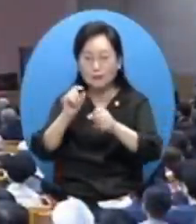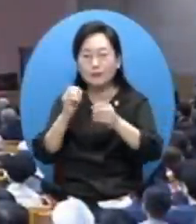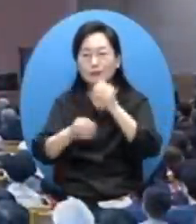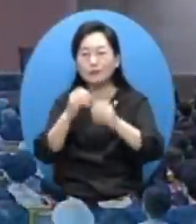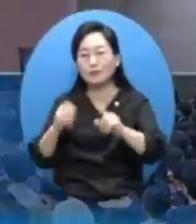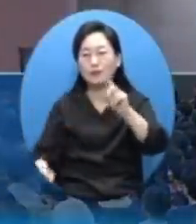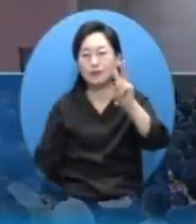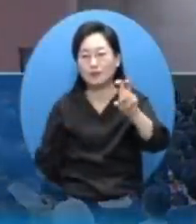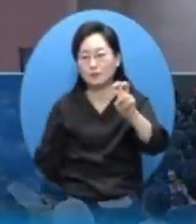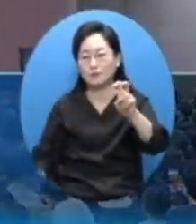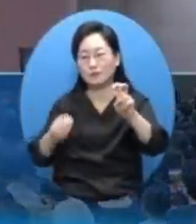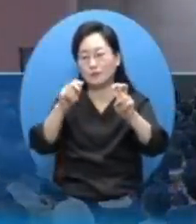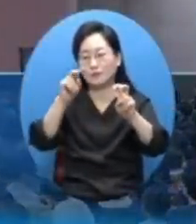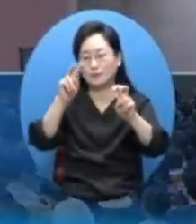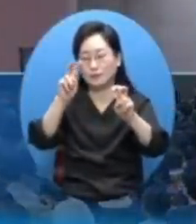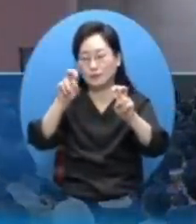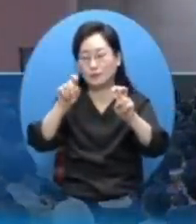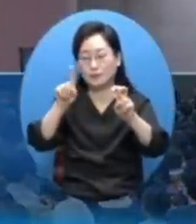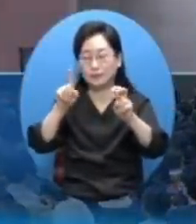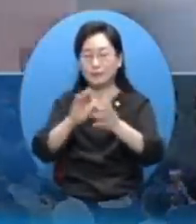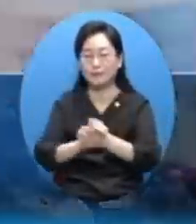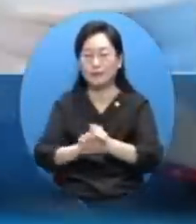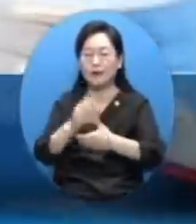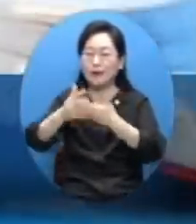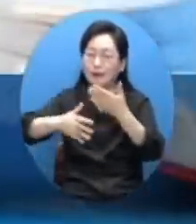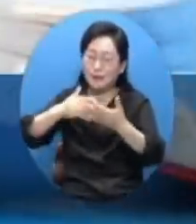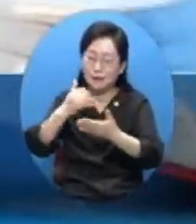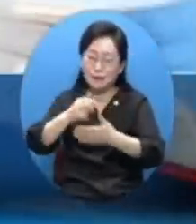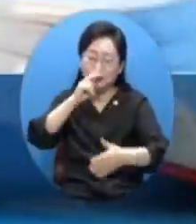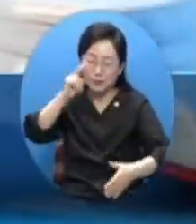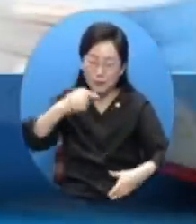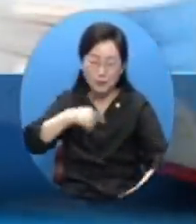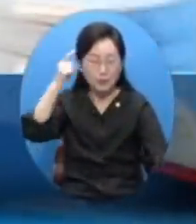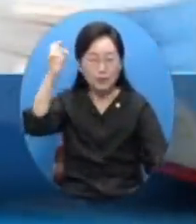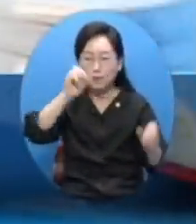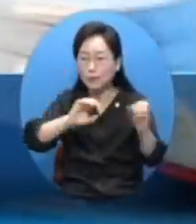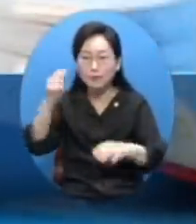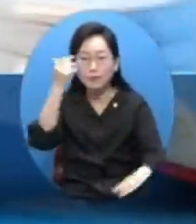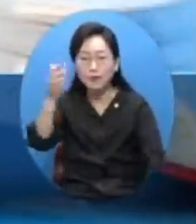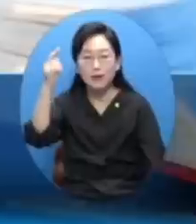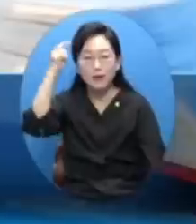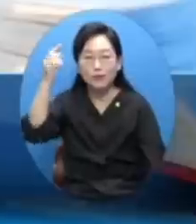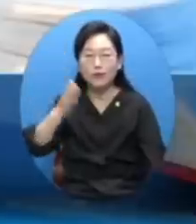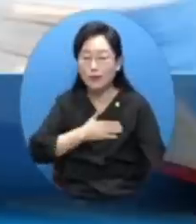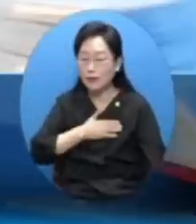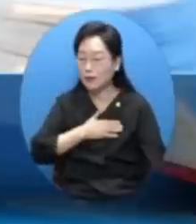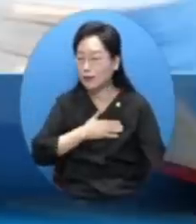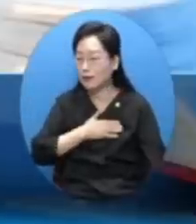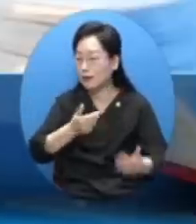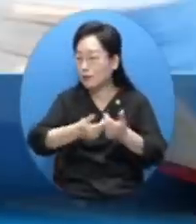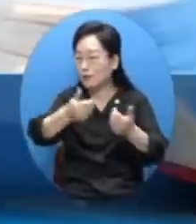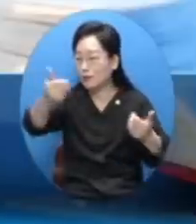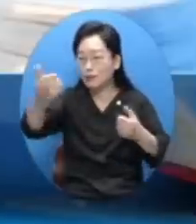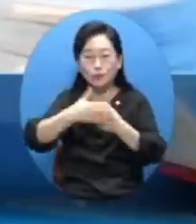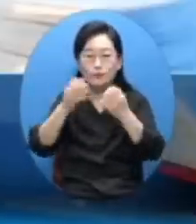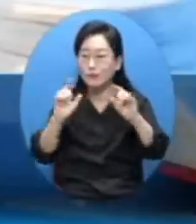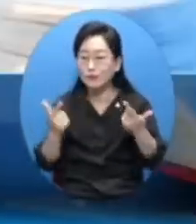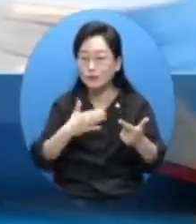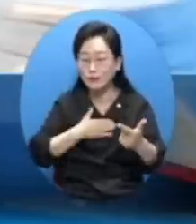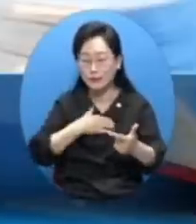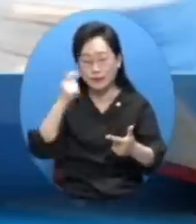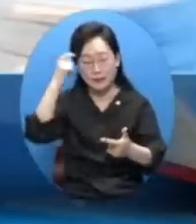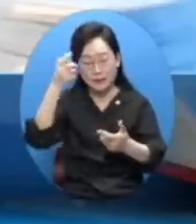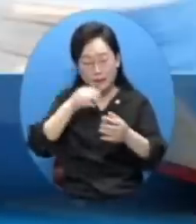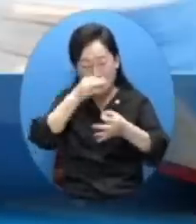22편입니다 내 하나님이여 내 안에 어찌 나를 보내셨나이까 어찌 나를 멀리하여 돕지 아니하시오며 내